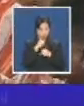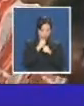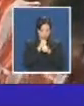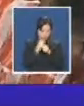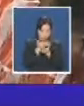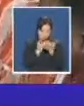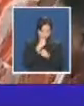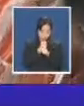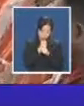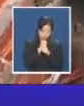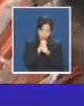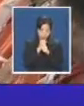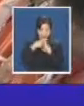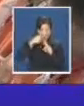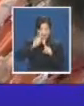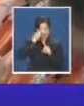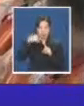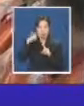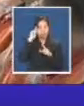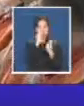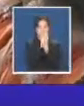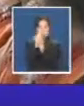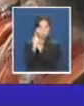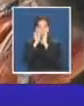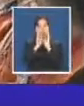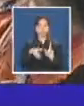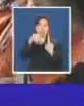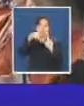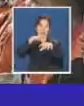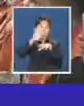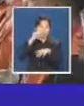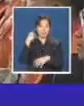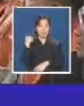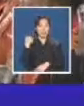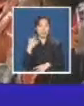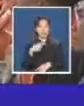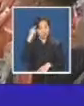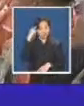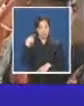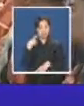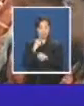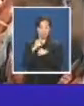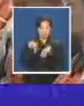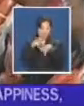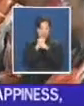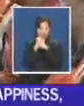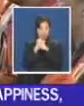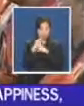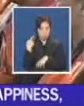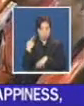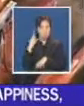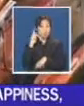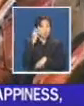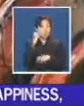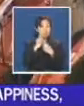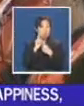เหนือจากนโยบายซึ่งจะเป็นของขวัญที่ผมจะเรียนให้พี่น้องประชาชนทราบในวันนี้แล้วผมคิดว่าประโยชน์ที่เราได้รับอย่างมากจากการทำงานในครั้ง